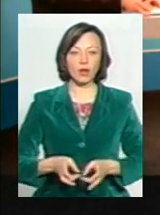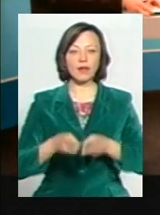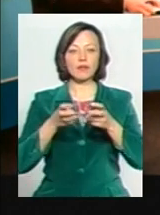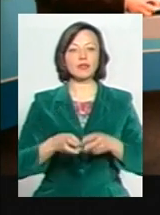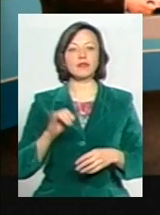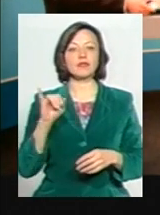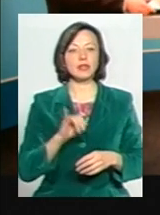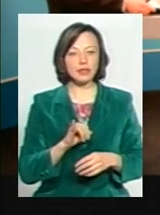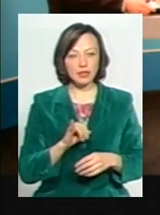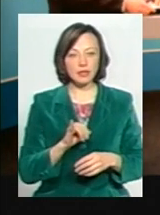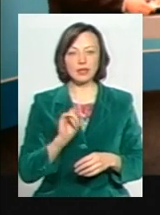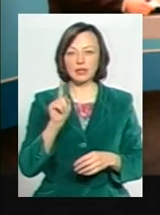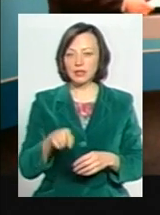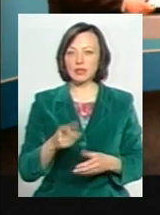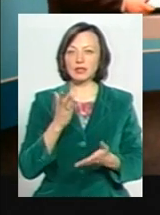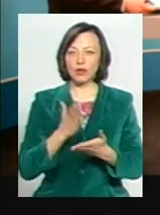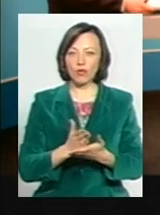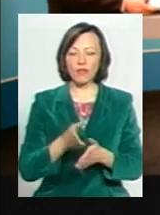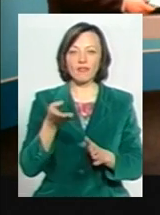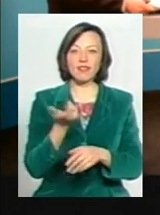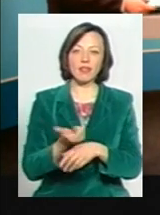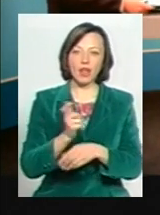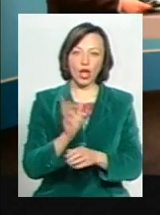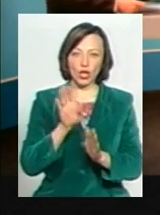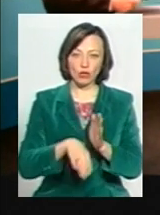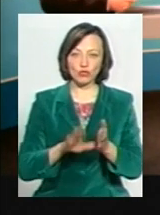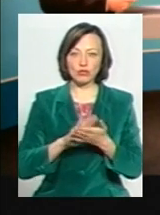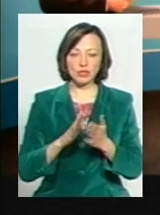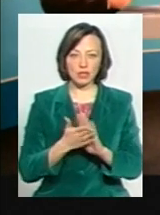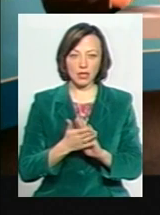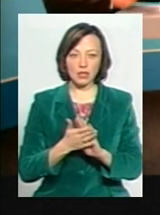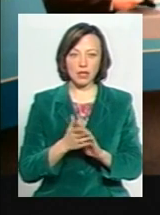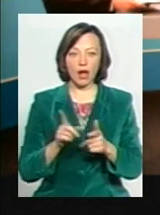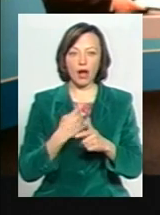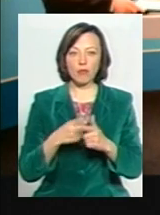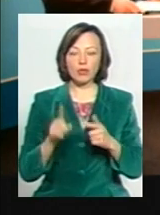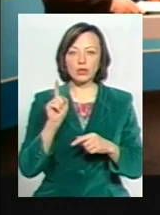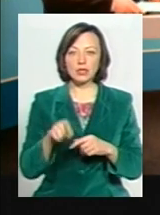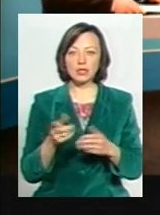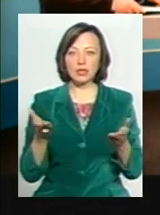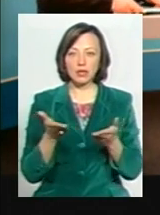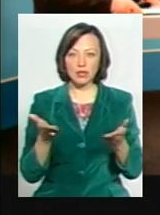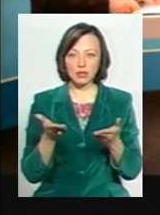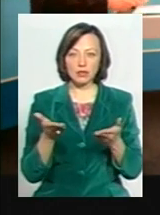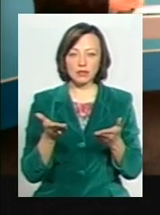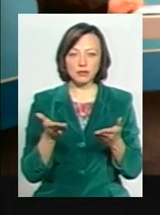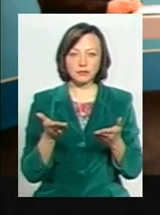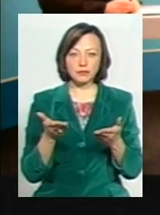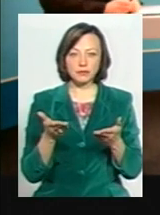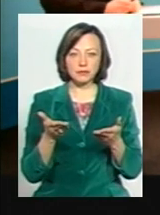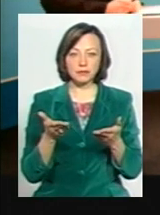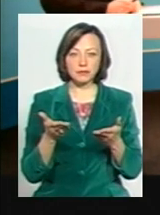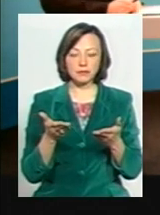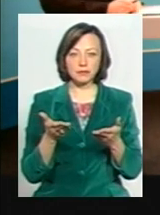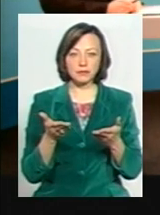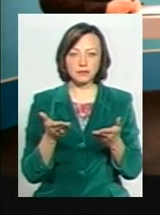і ті, які знаходяться в найгіршому стані, або ті ліфти, які зупинені з